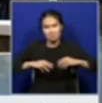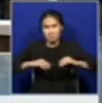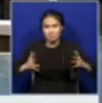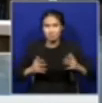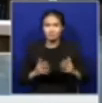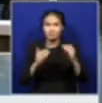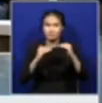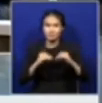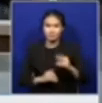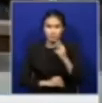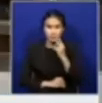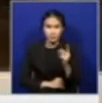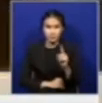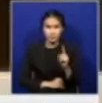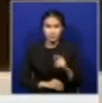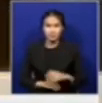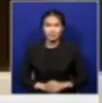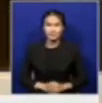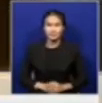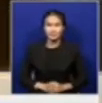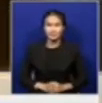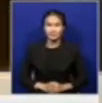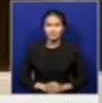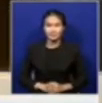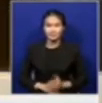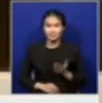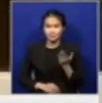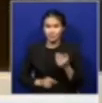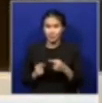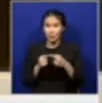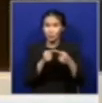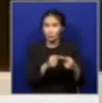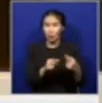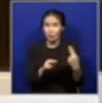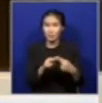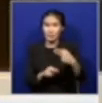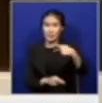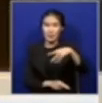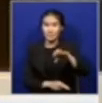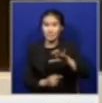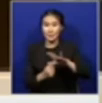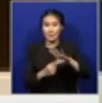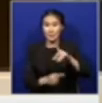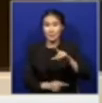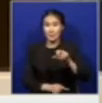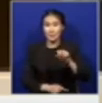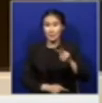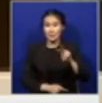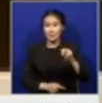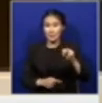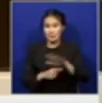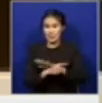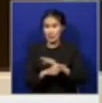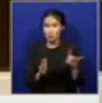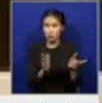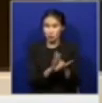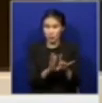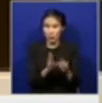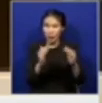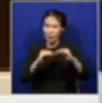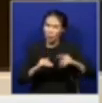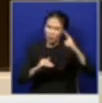ชิญท่านพิเชษเชื้อเมืองพานอภิปรายเป็นท่านสุดท้ายแล้วก็พอสมควรแล้ว